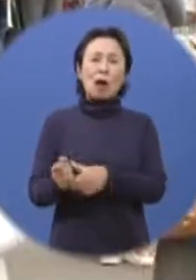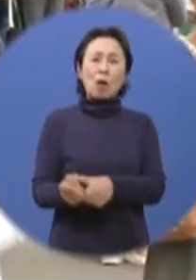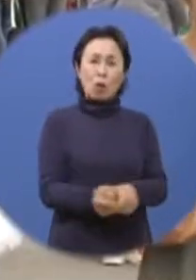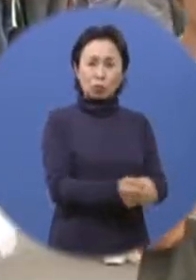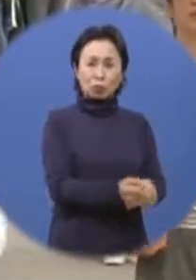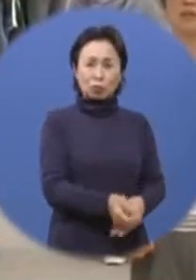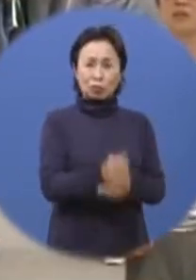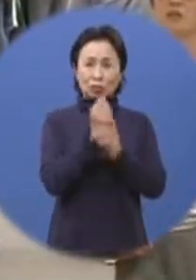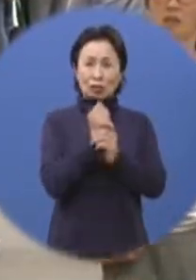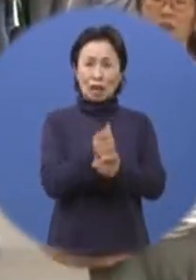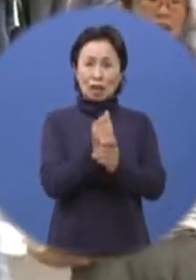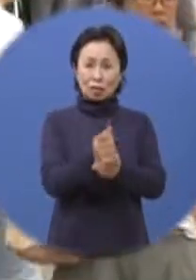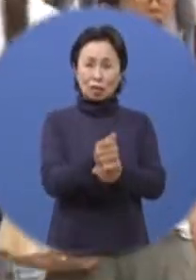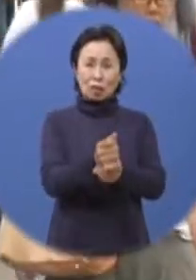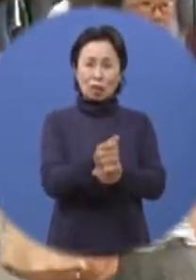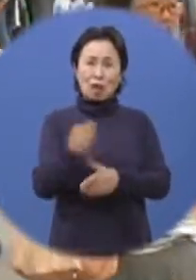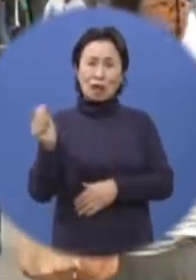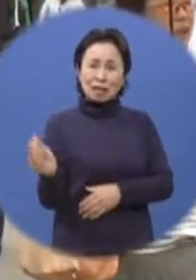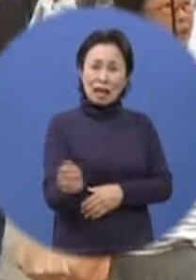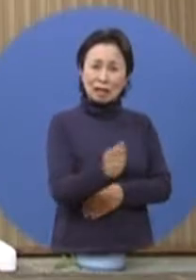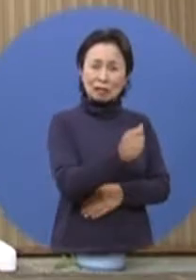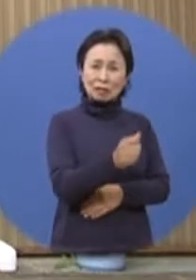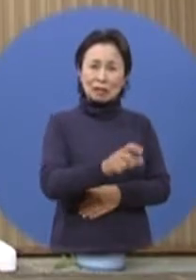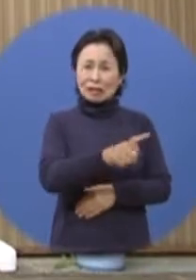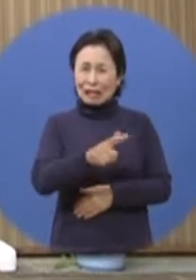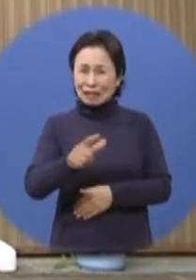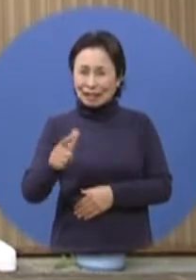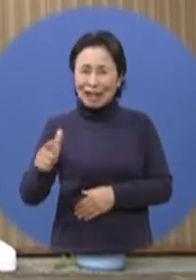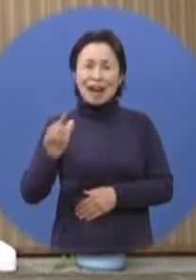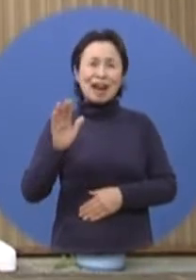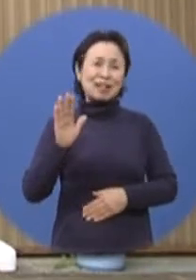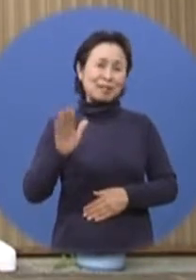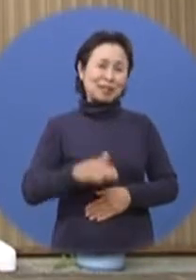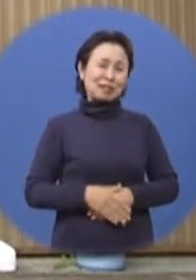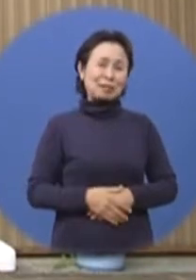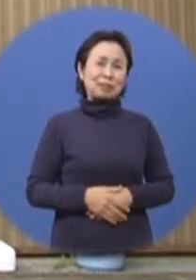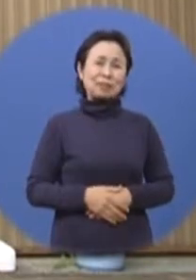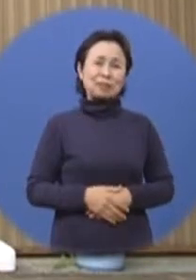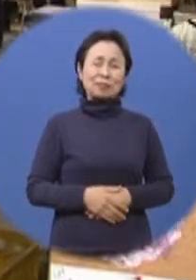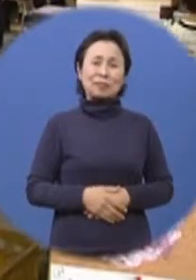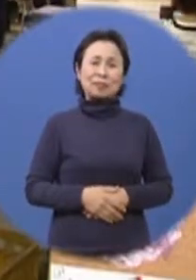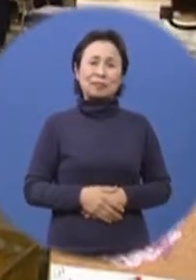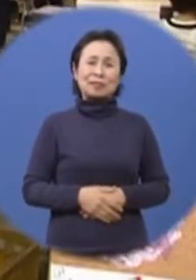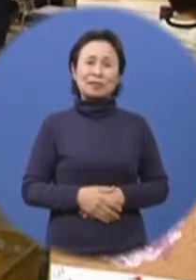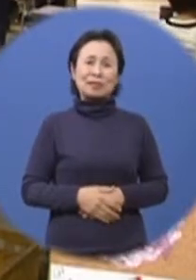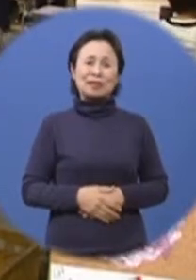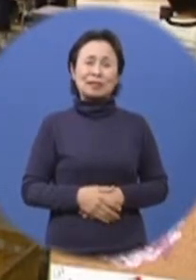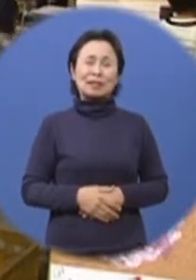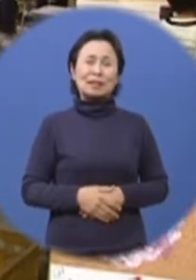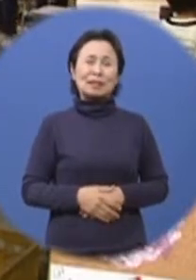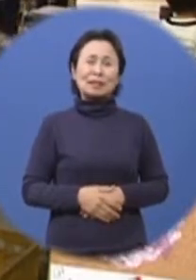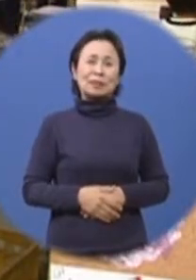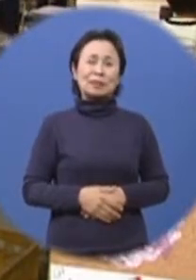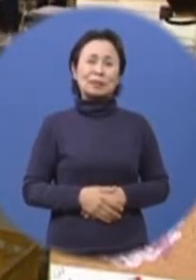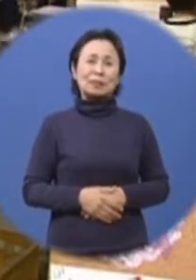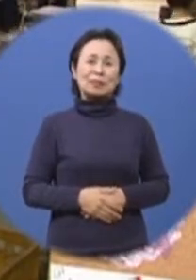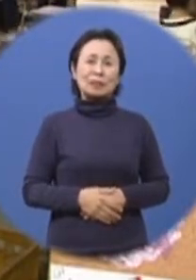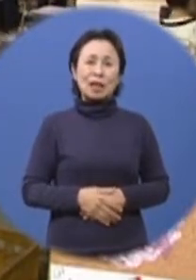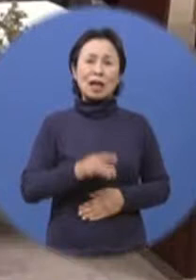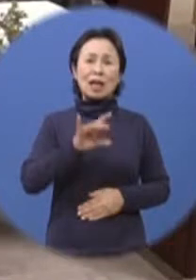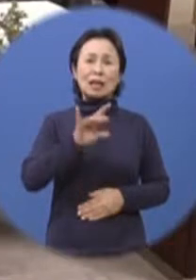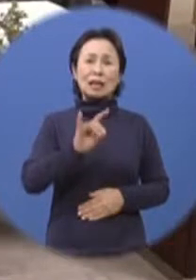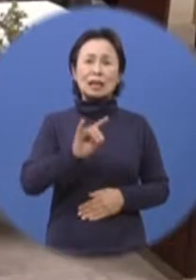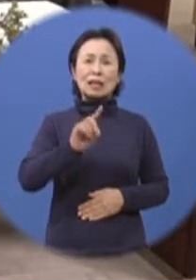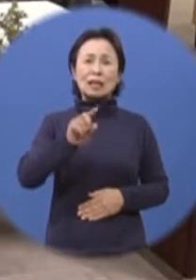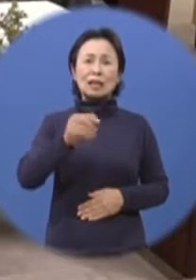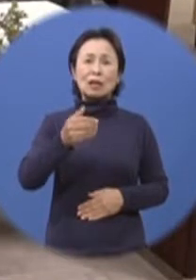ある声府県入っていいですがある芸当である難波れるああそれとそれでは中にあっても時の苦労を